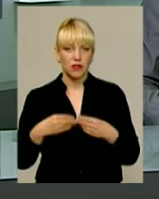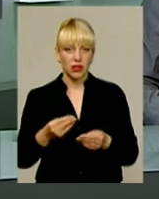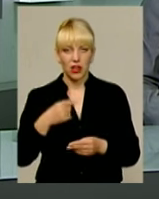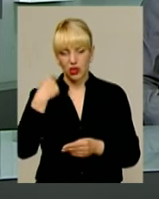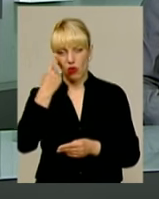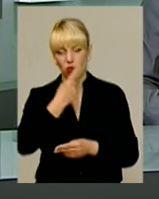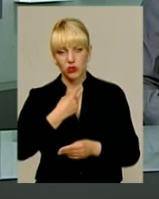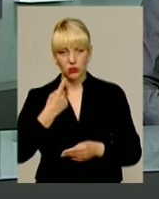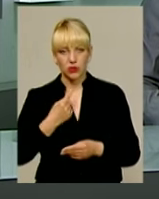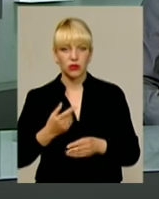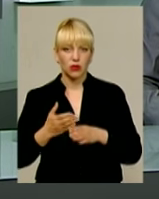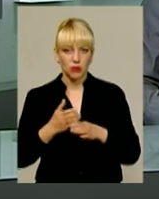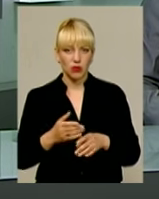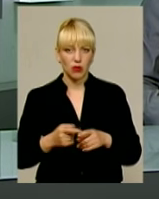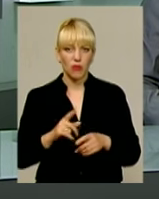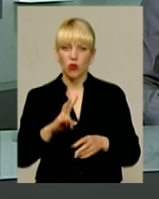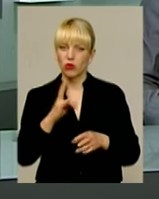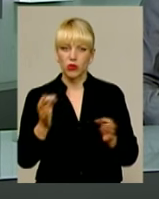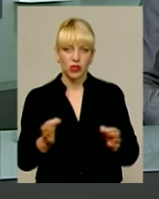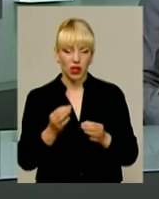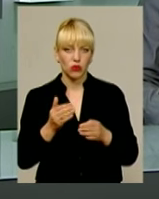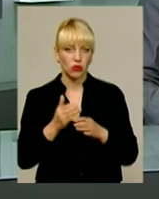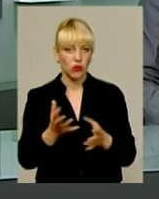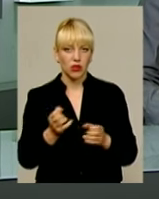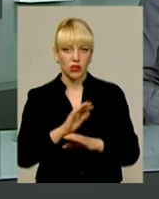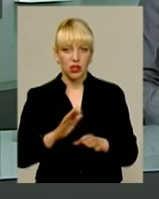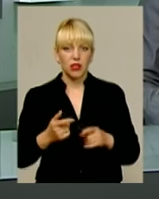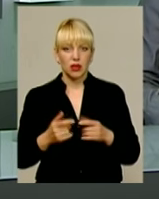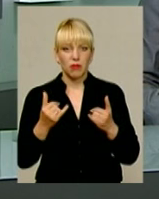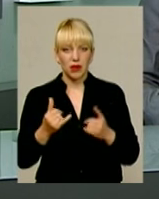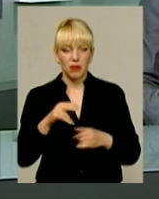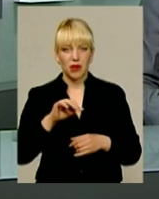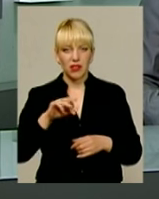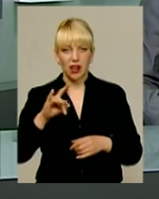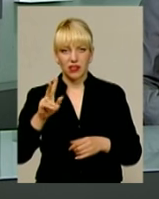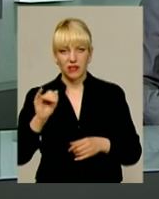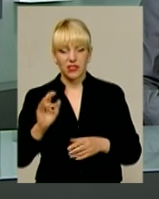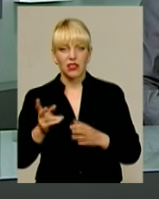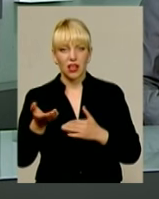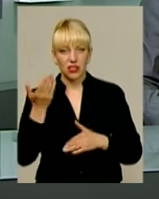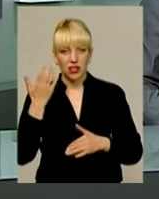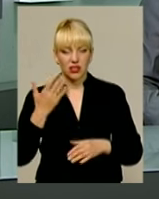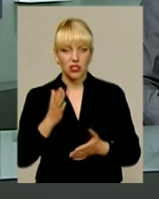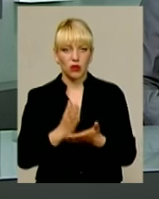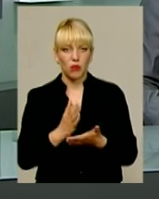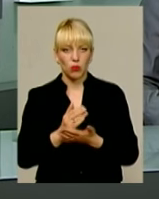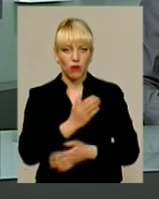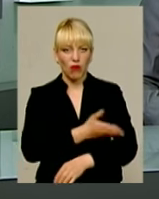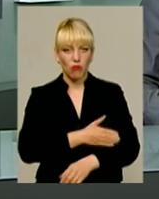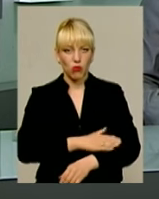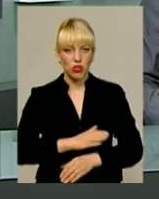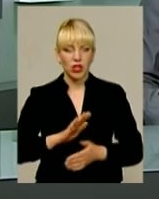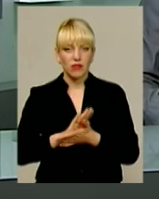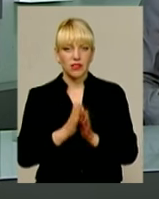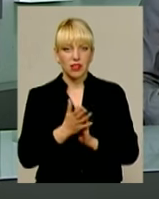підтримки родичі герої України так і не отримали. Наразі Олександр Петриківський, як і раніше, перебуває у Польщі у стані коми.